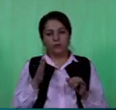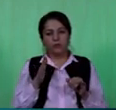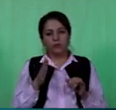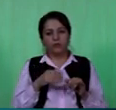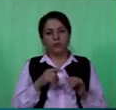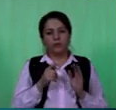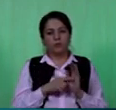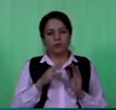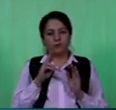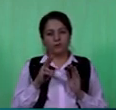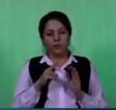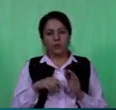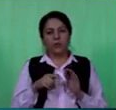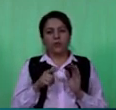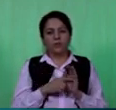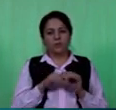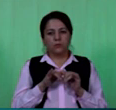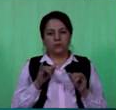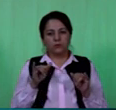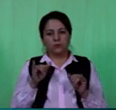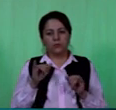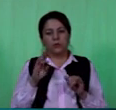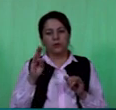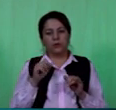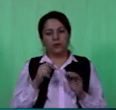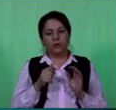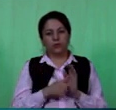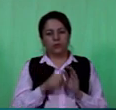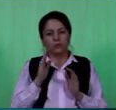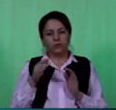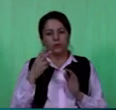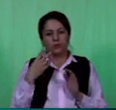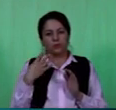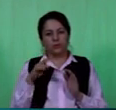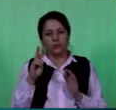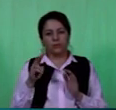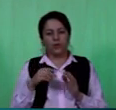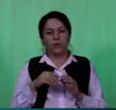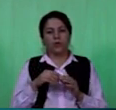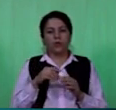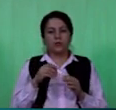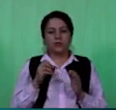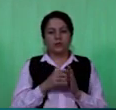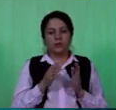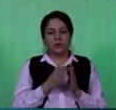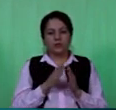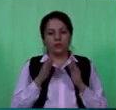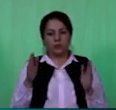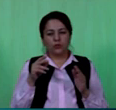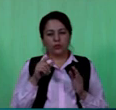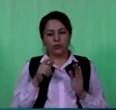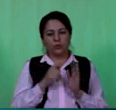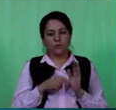7 умножить на 6 равно 42 ставим знак больше потому что число 72